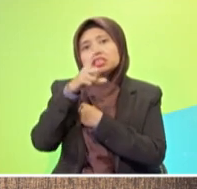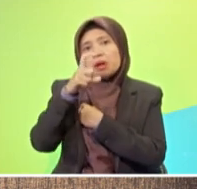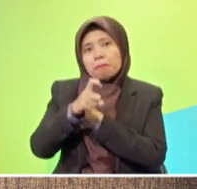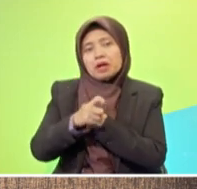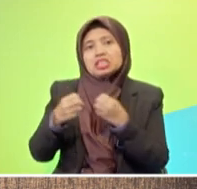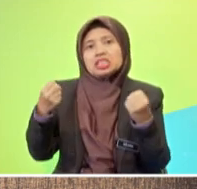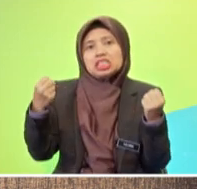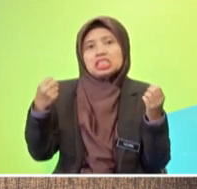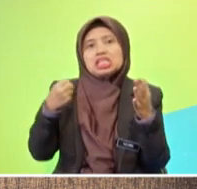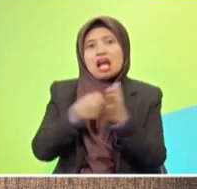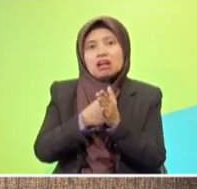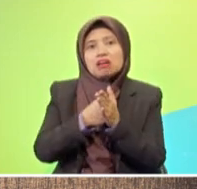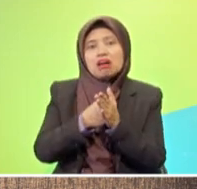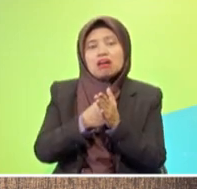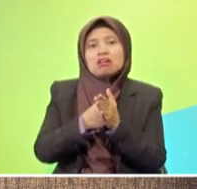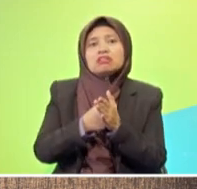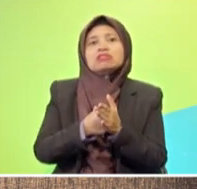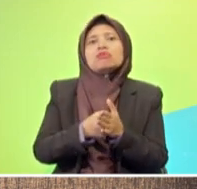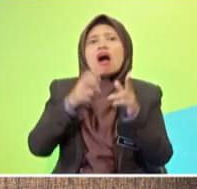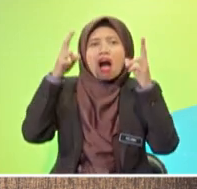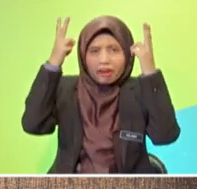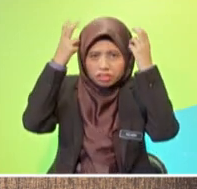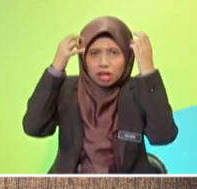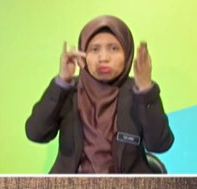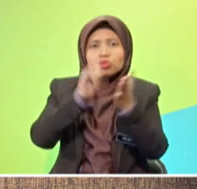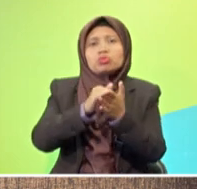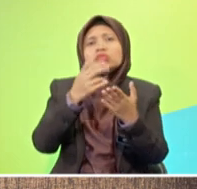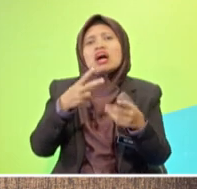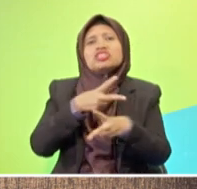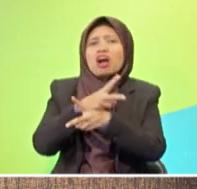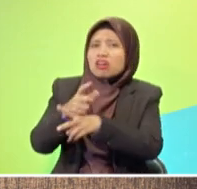memelihara anak itu oh Masha itu tentu